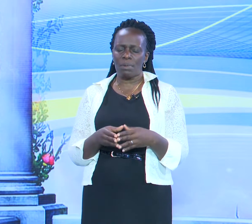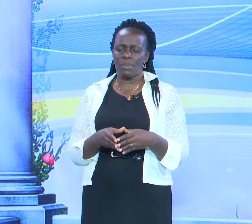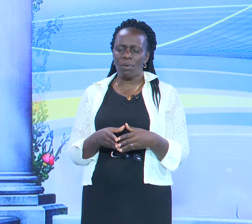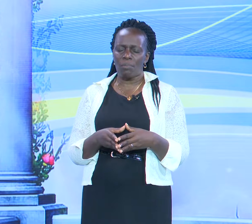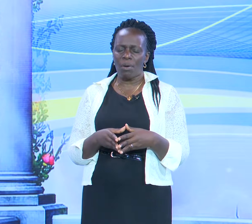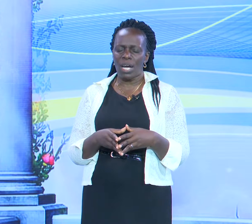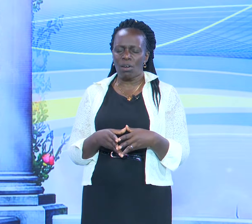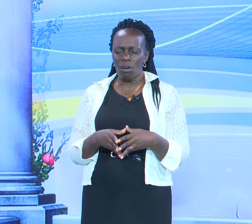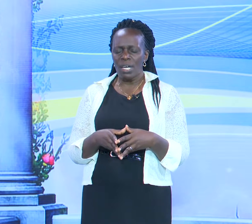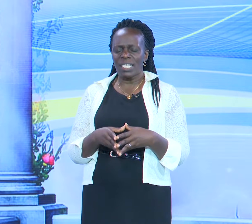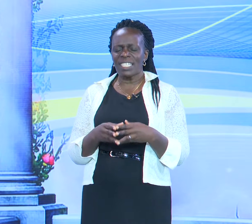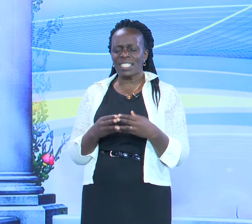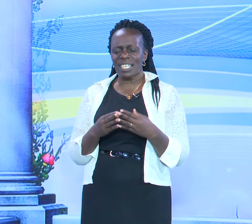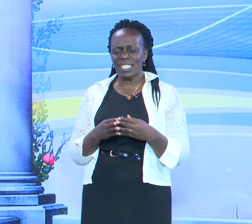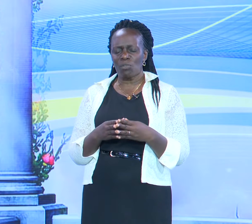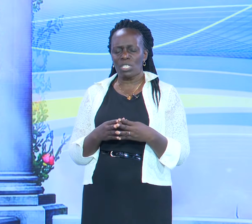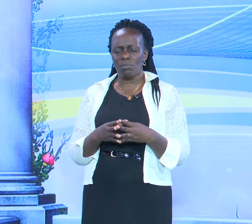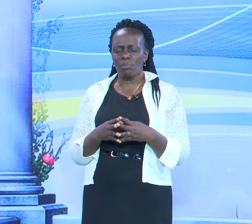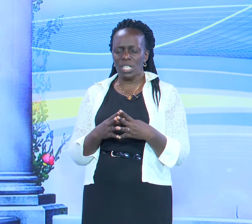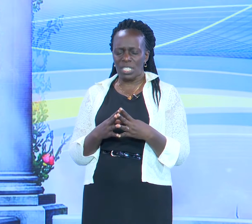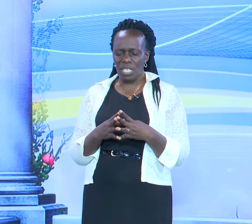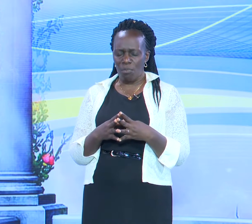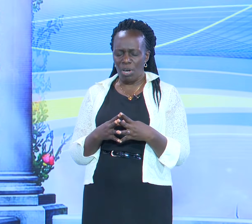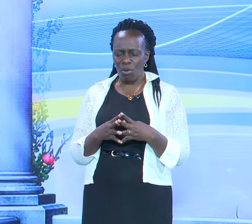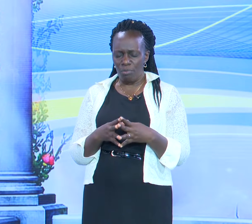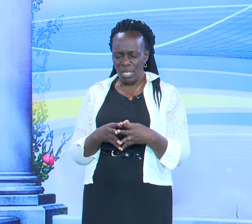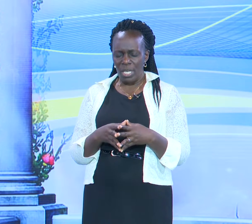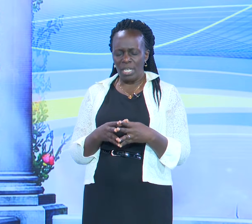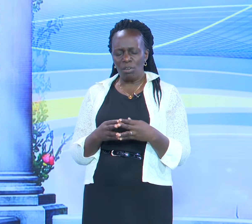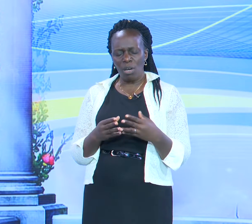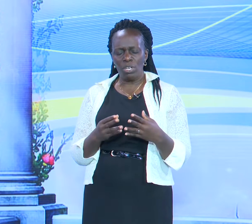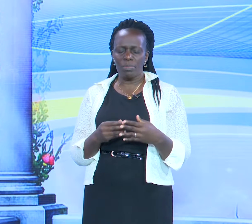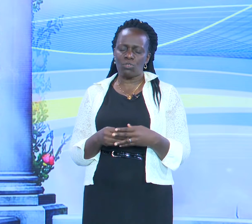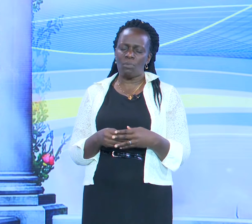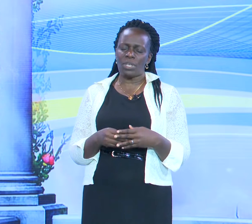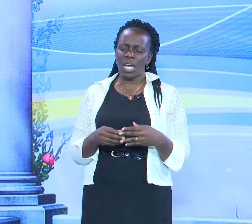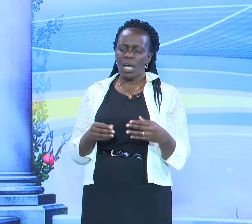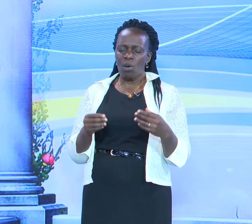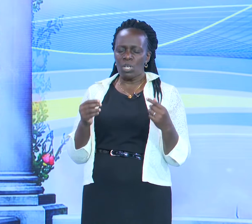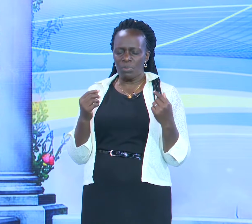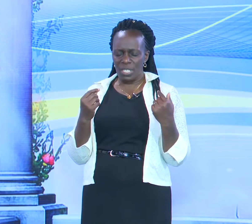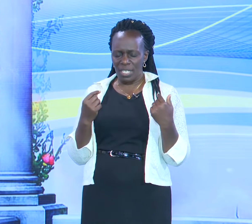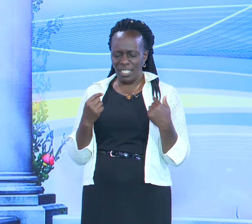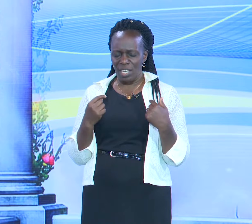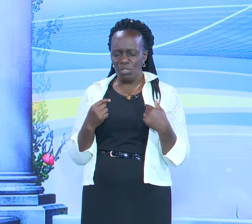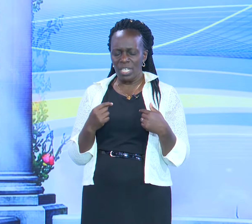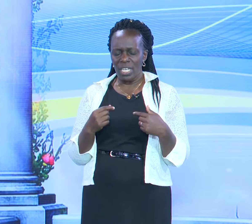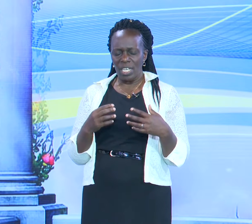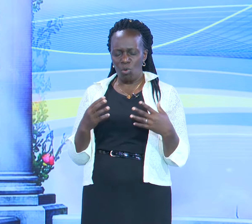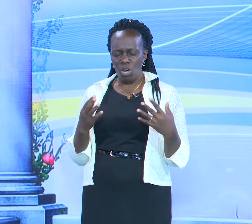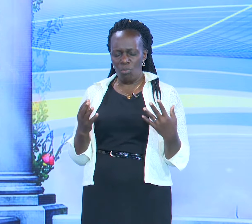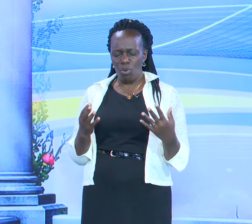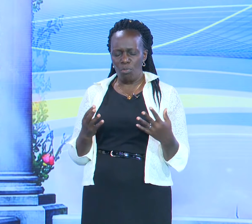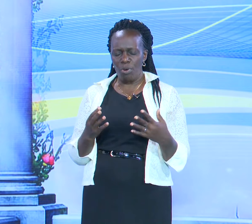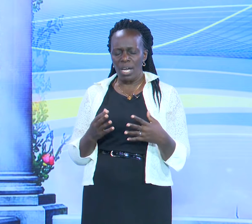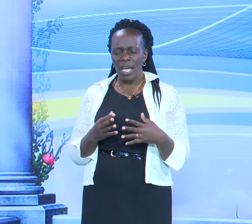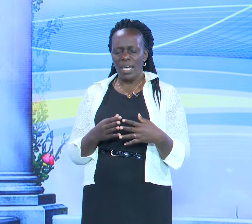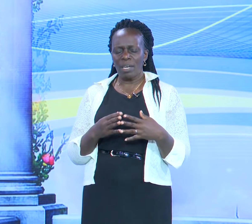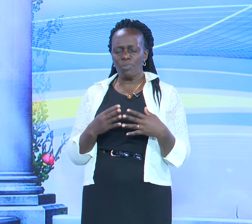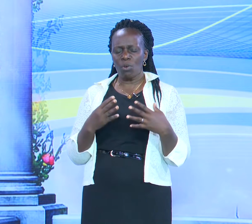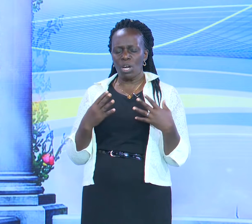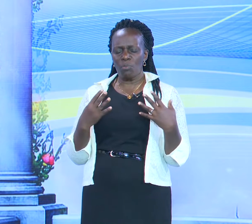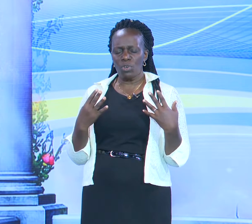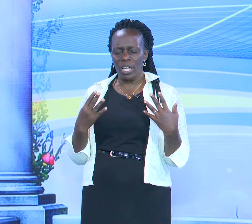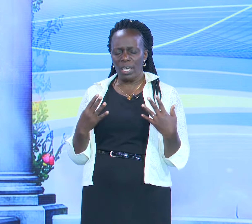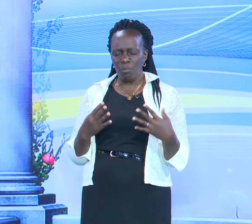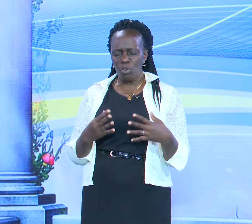kwa sababu ya wema wako, na ni asante kwa sababu nasikia maombi. Neno lako limetuambia ulimsikia Daudi na ukamkomboa, na